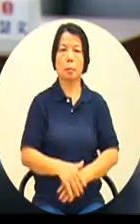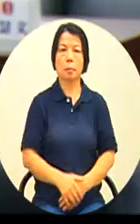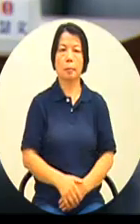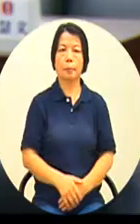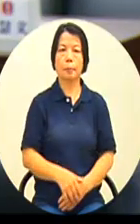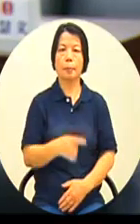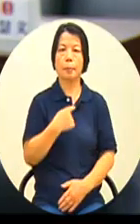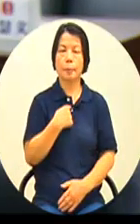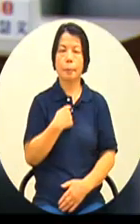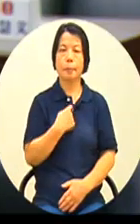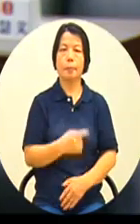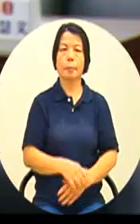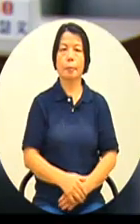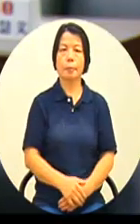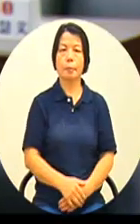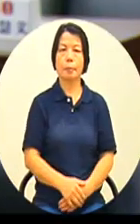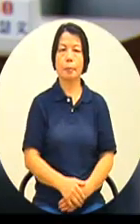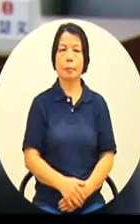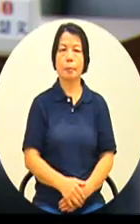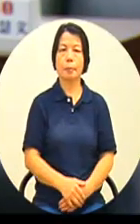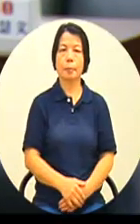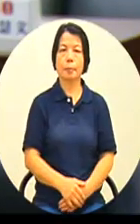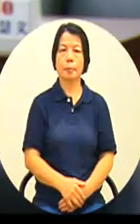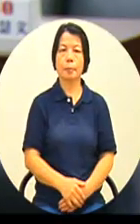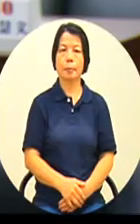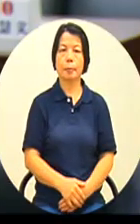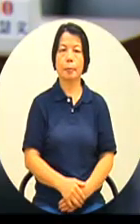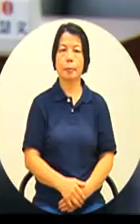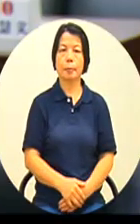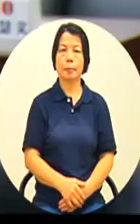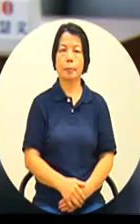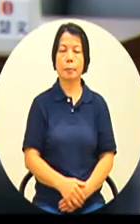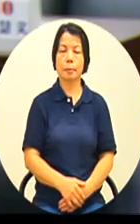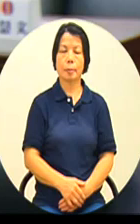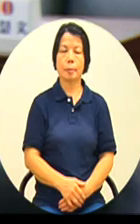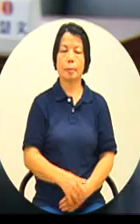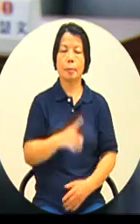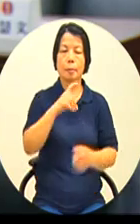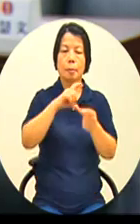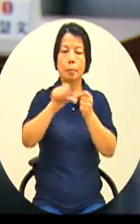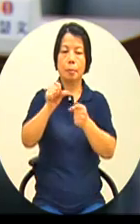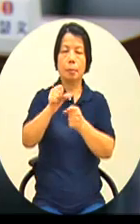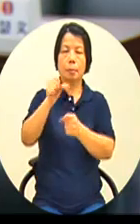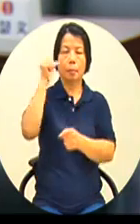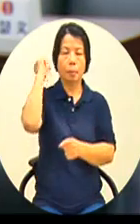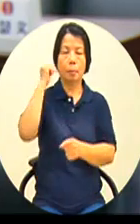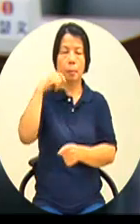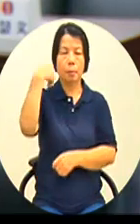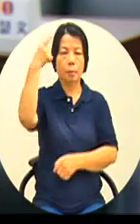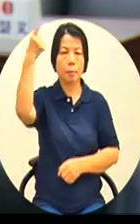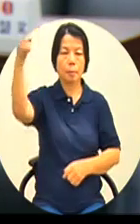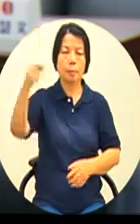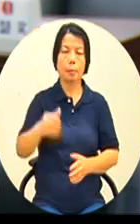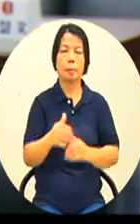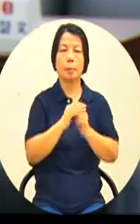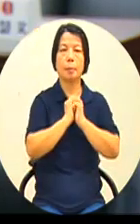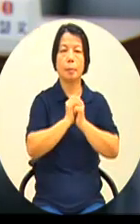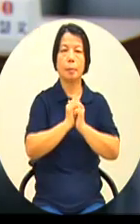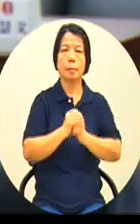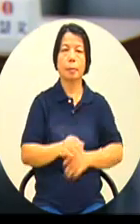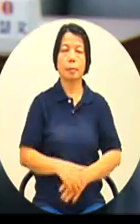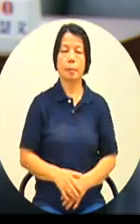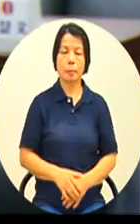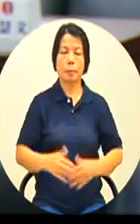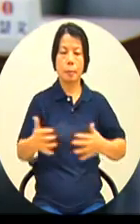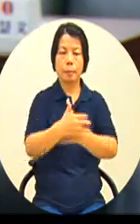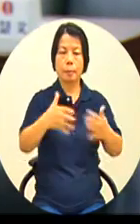本席今日要来讲一个十五当前，我这个梦吼，要来拜托咱交